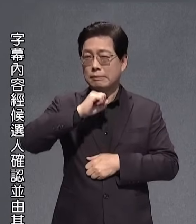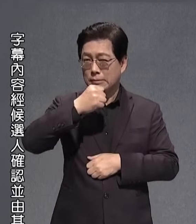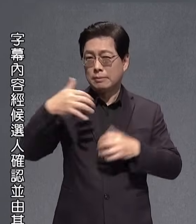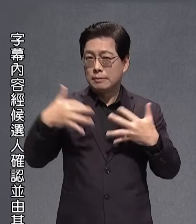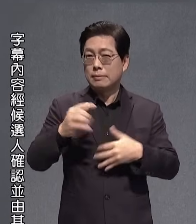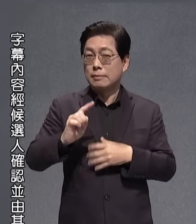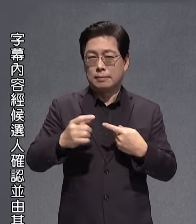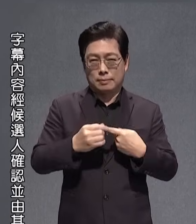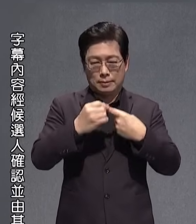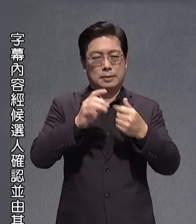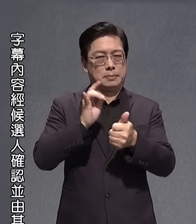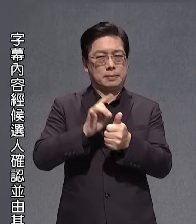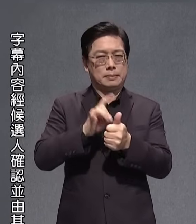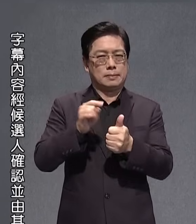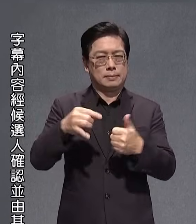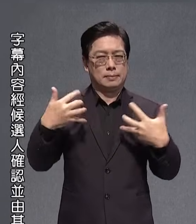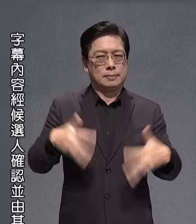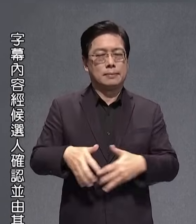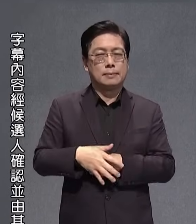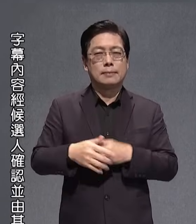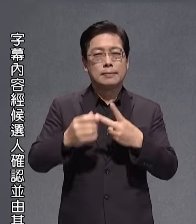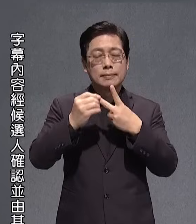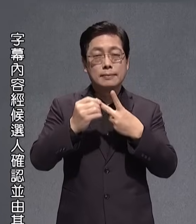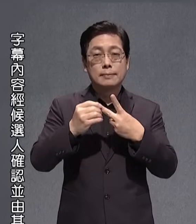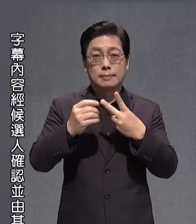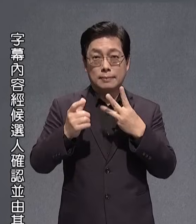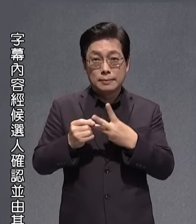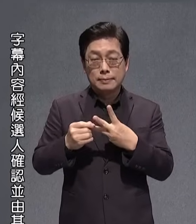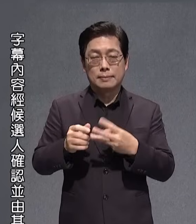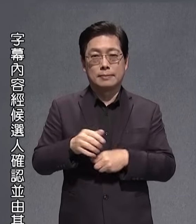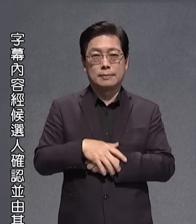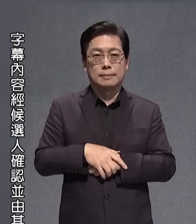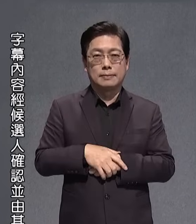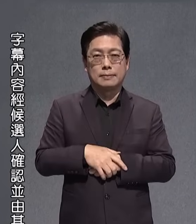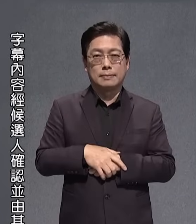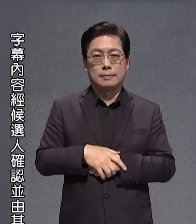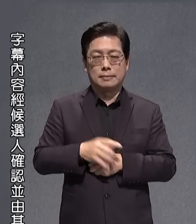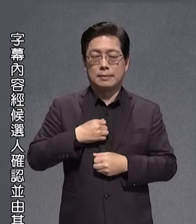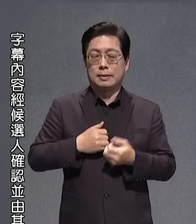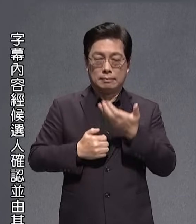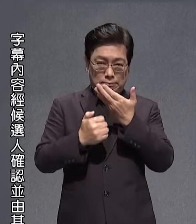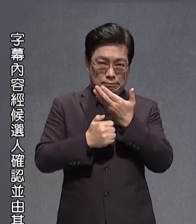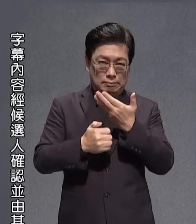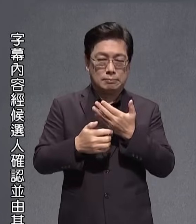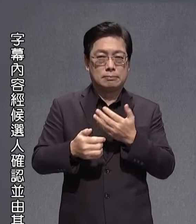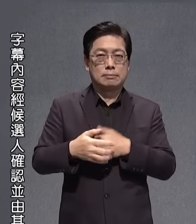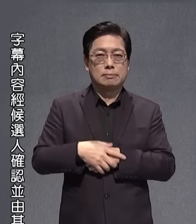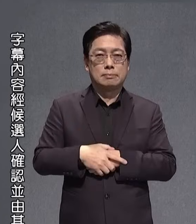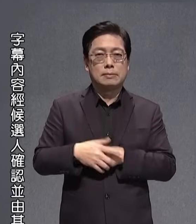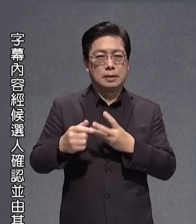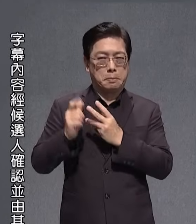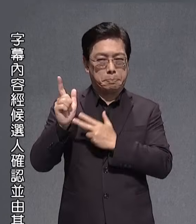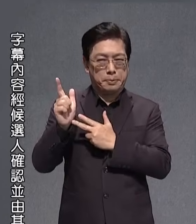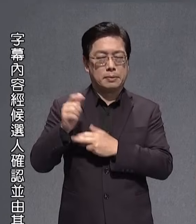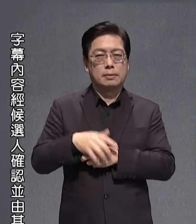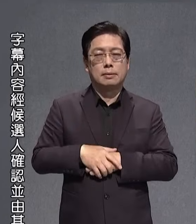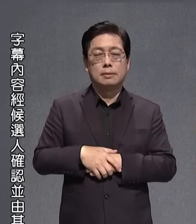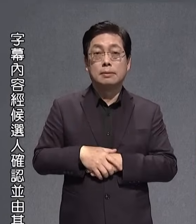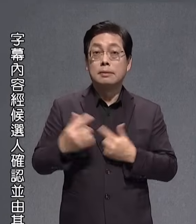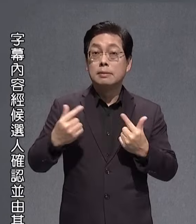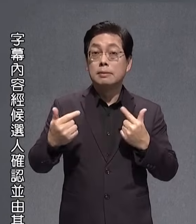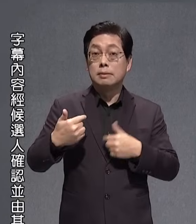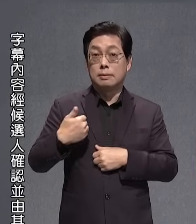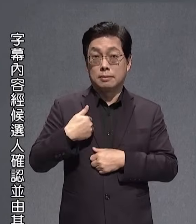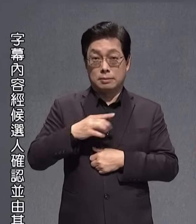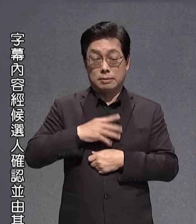的问题，第一个诈骗，第二个、第三个，台湾的毒品、枪支，包括咱